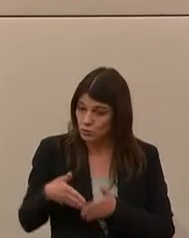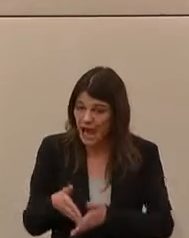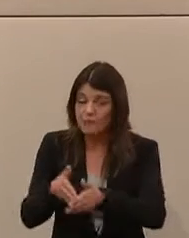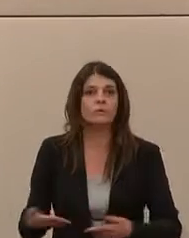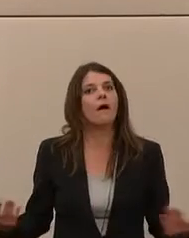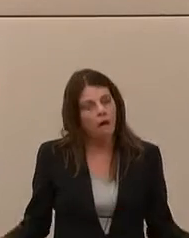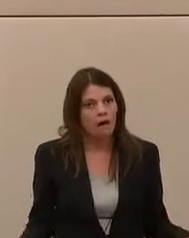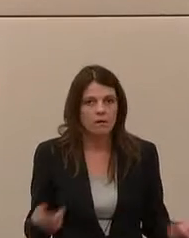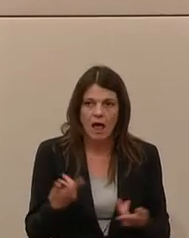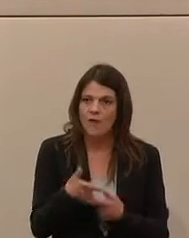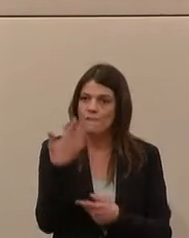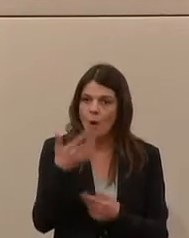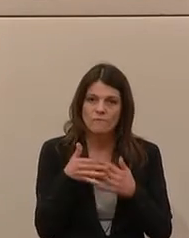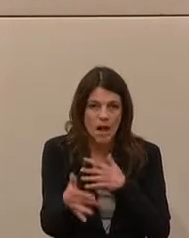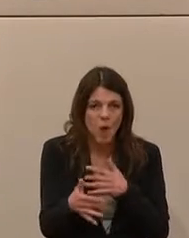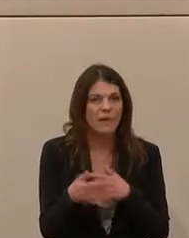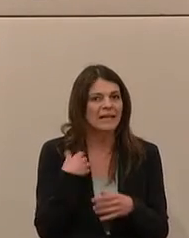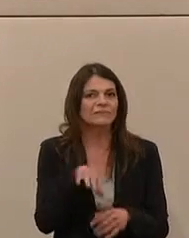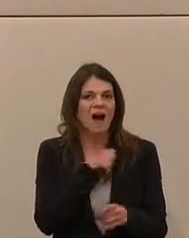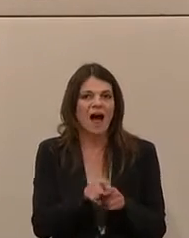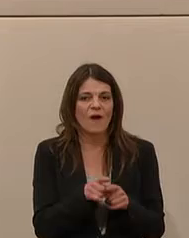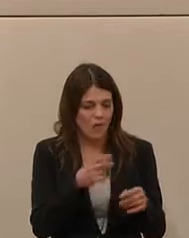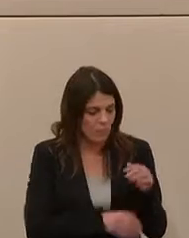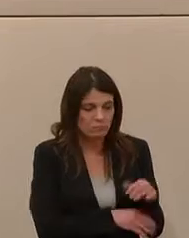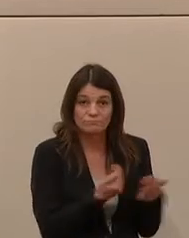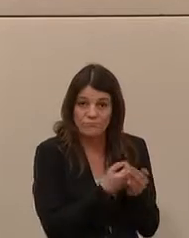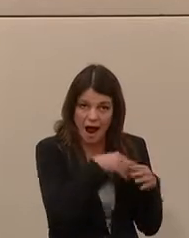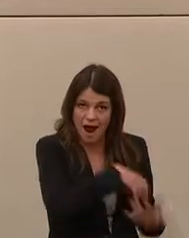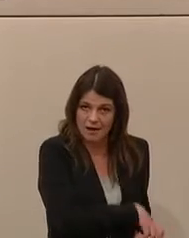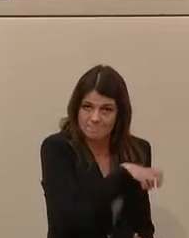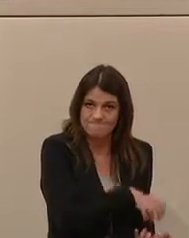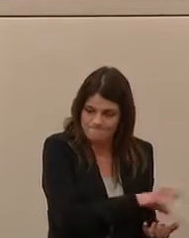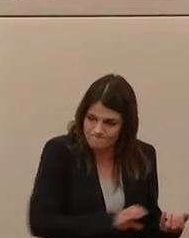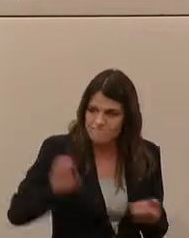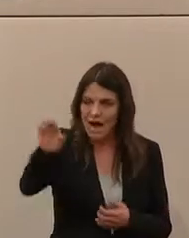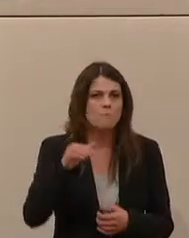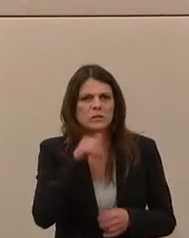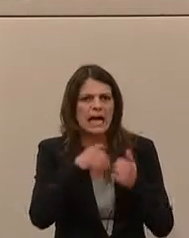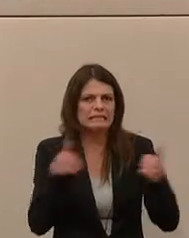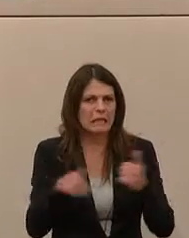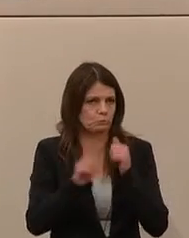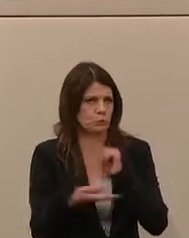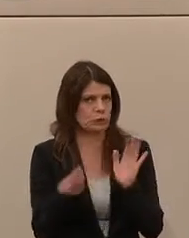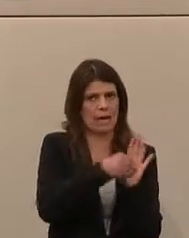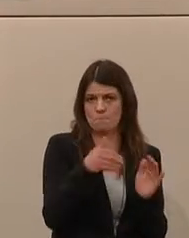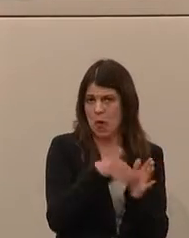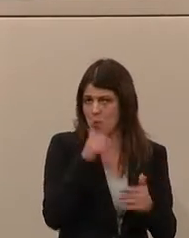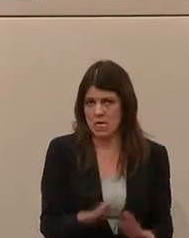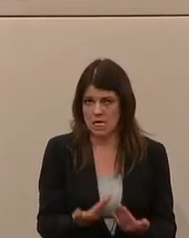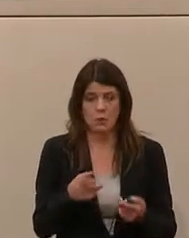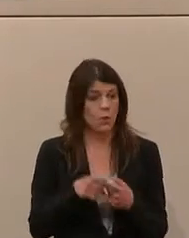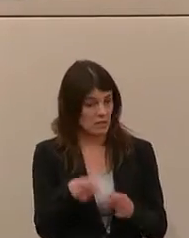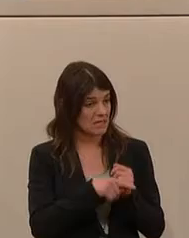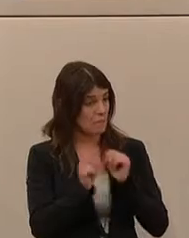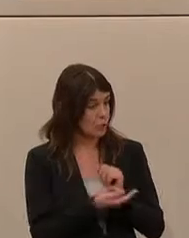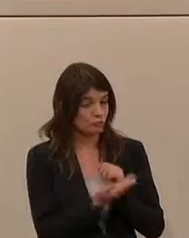helfen, na, dann lassen sich diese 5 Millionen auch von den Rücklagen decken. Das muss man nicht extra budgetieren. Und weiters kommen wir mit diesem